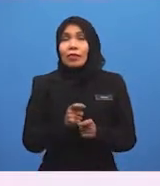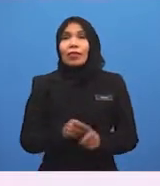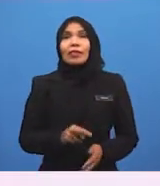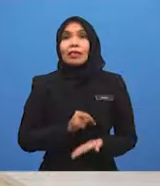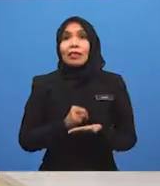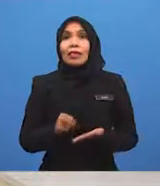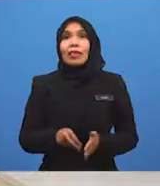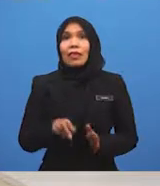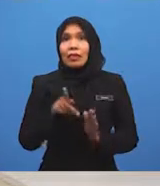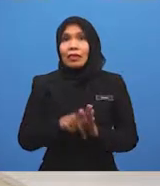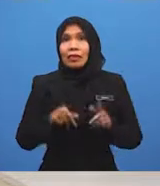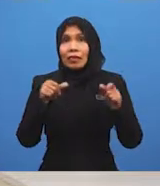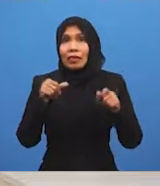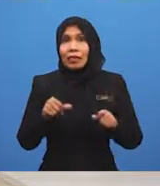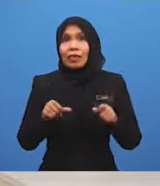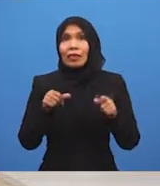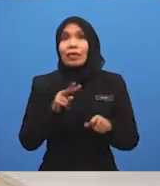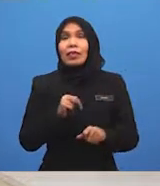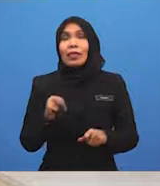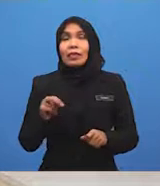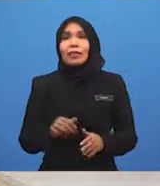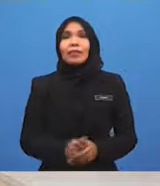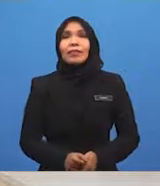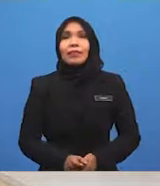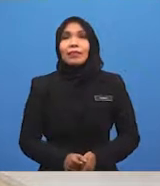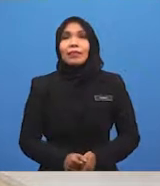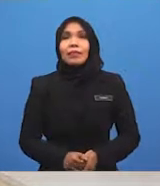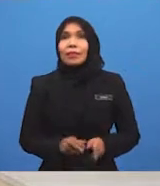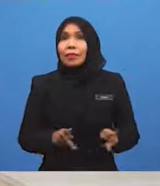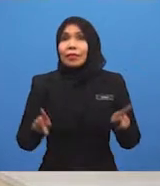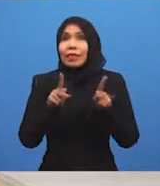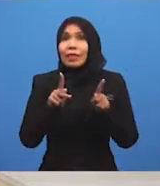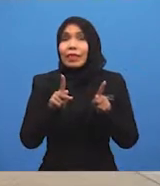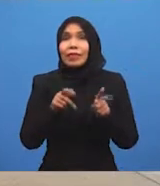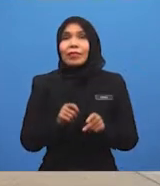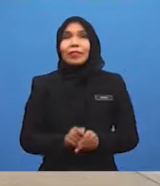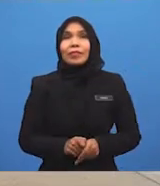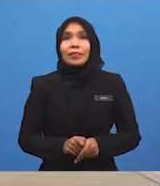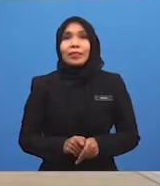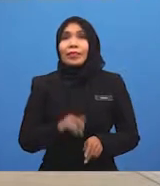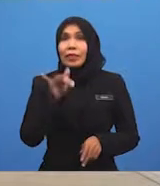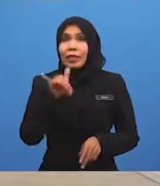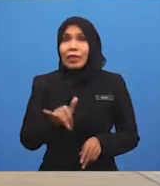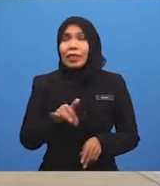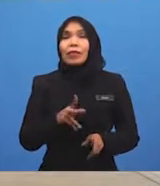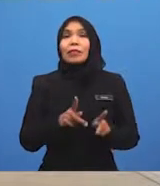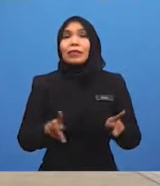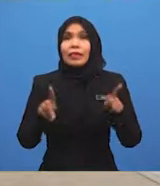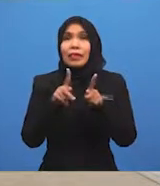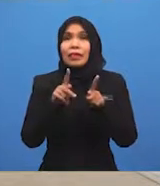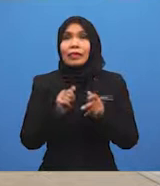keadilan. Penting tak kita bersikap adil terhadap jiran kita? Ya,